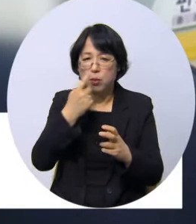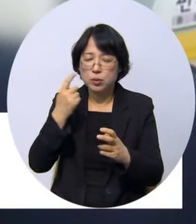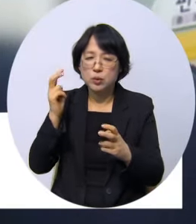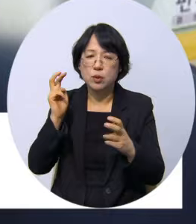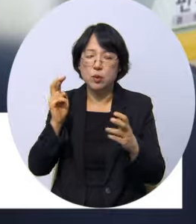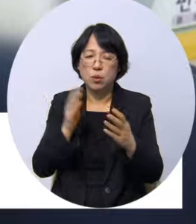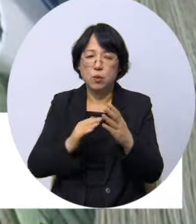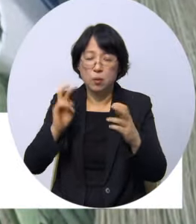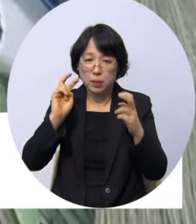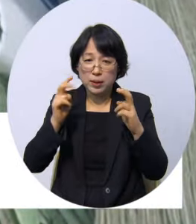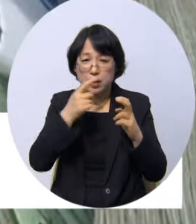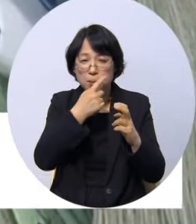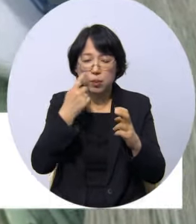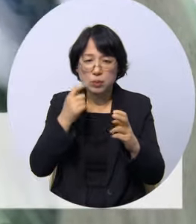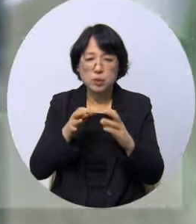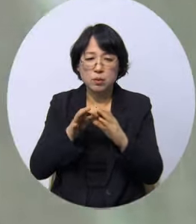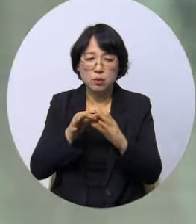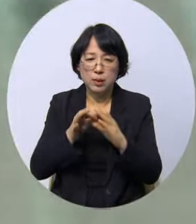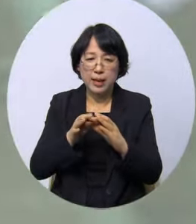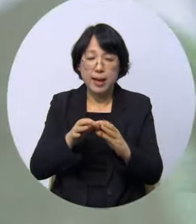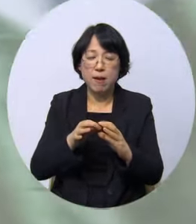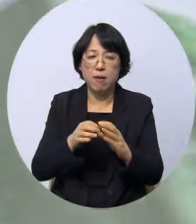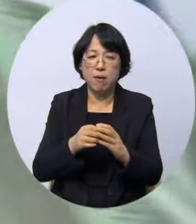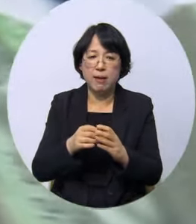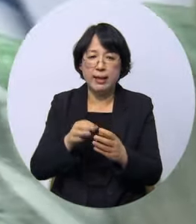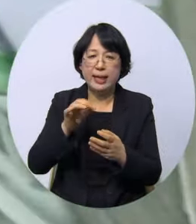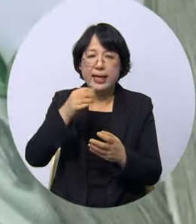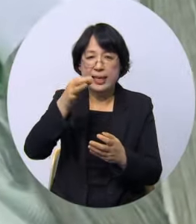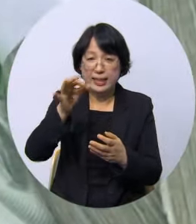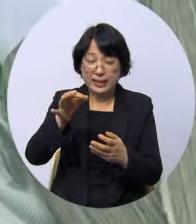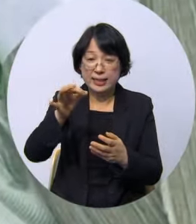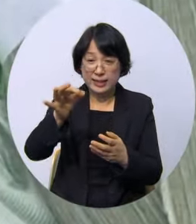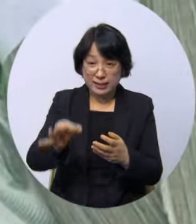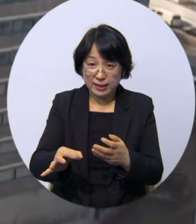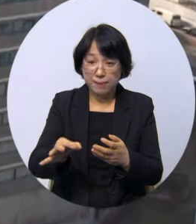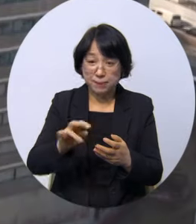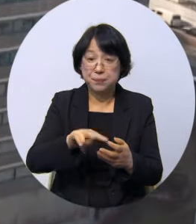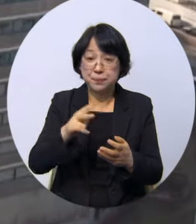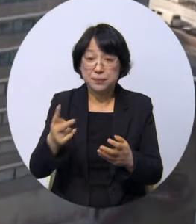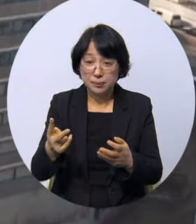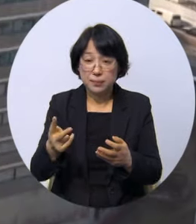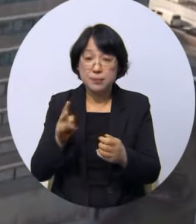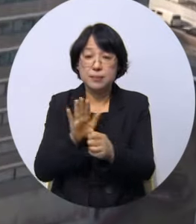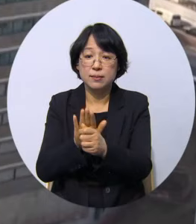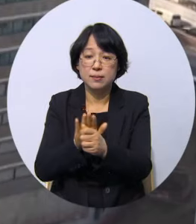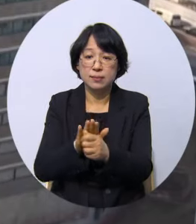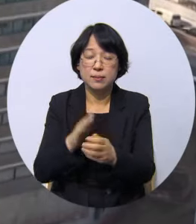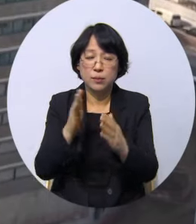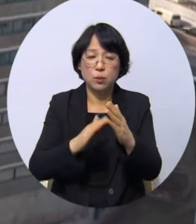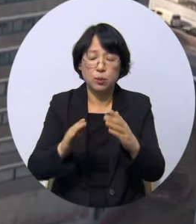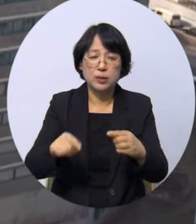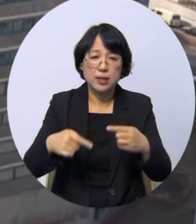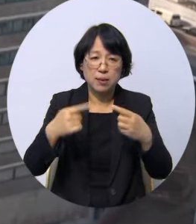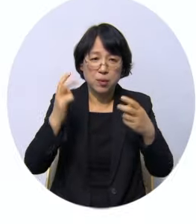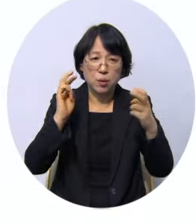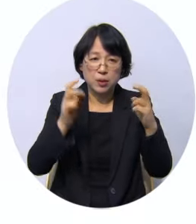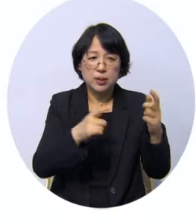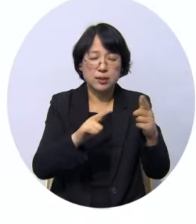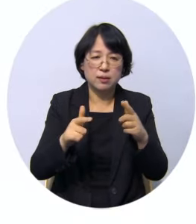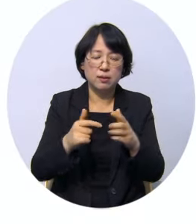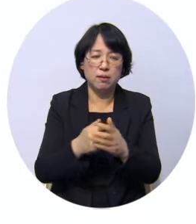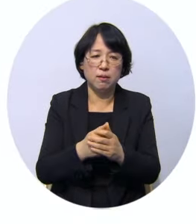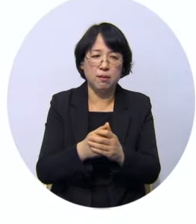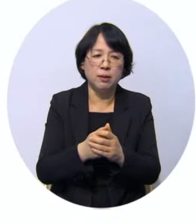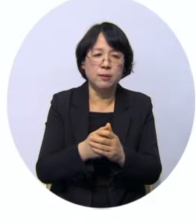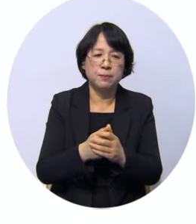통해 저금리 PF 대출로 갈아탈 수 있도록 할 계획입니다 또 공공 참여 사업장의 경우 민관합동